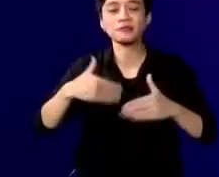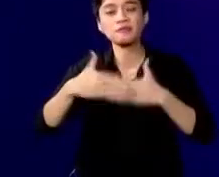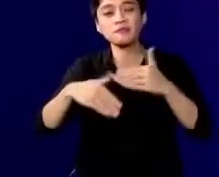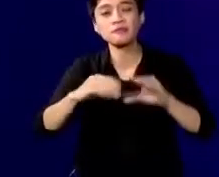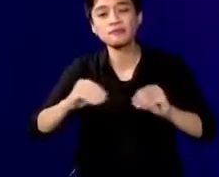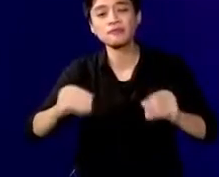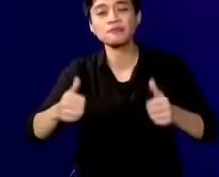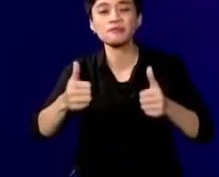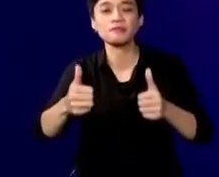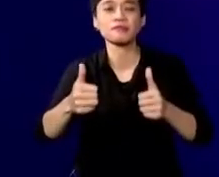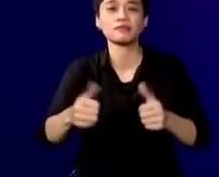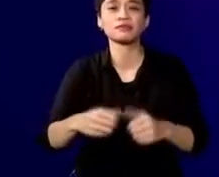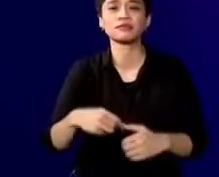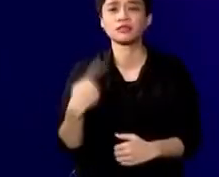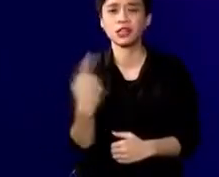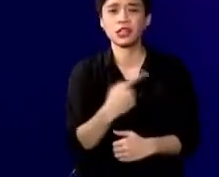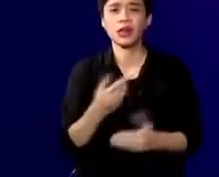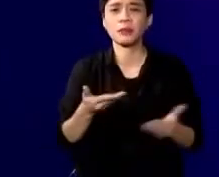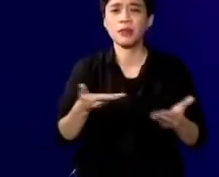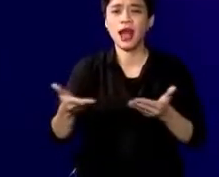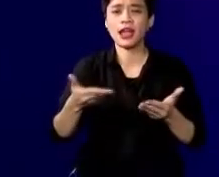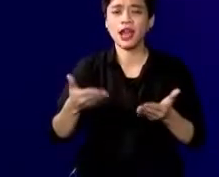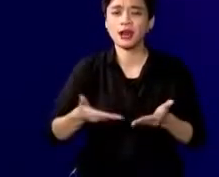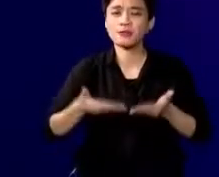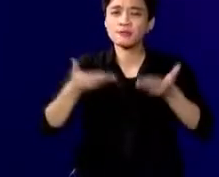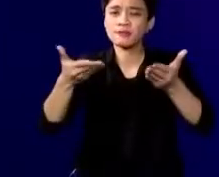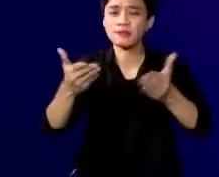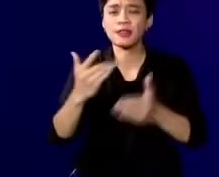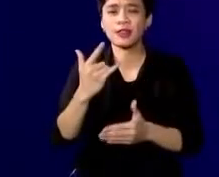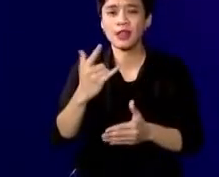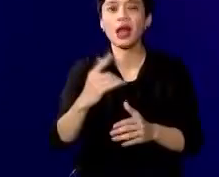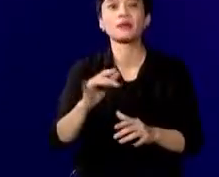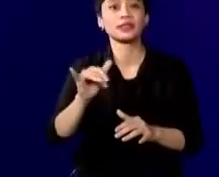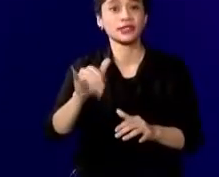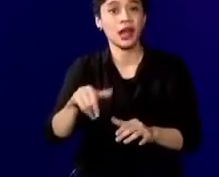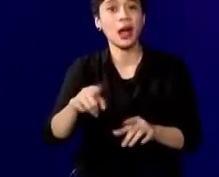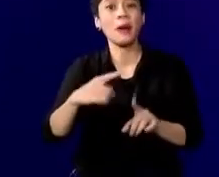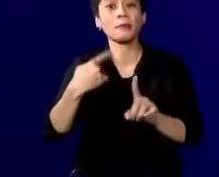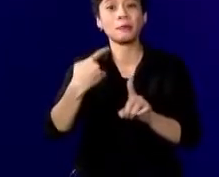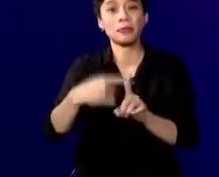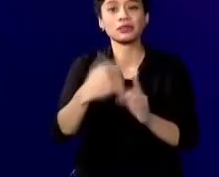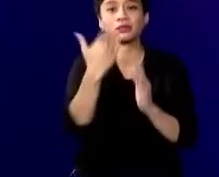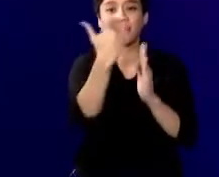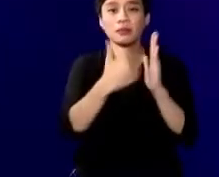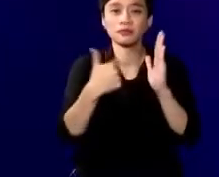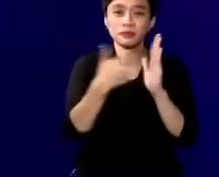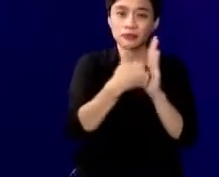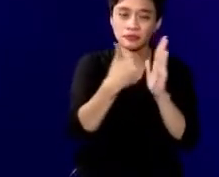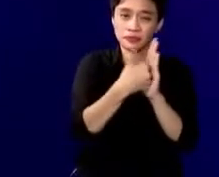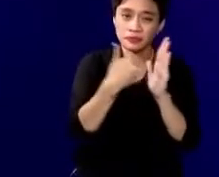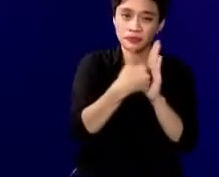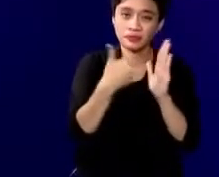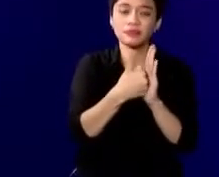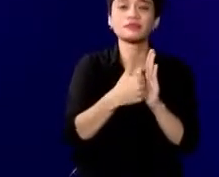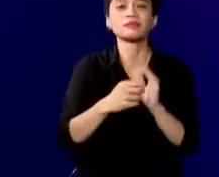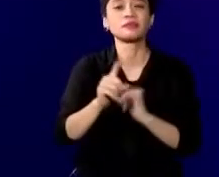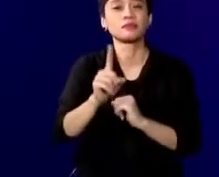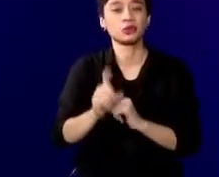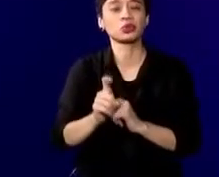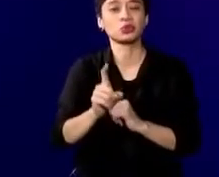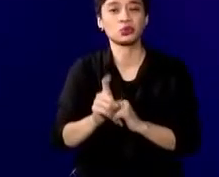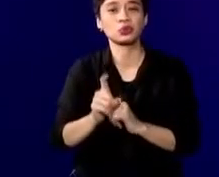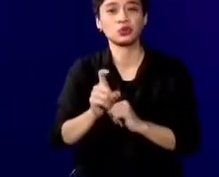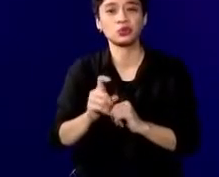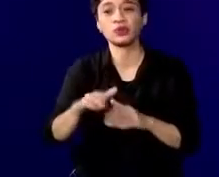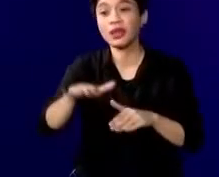memberikan pelayanan tapi tetap rambu-rambu yang harus dijalankan sebagai ee protokol di Fasilitas